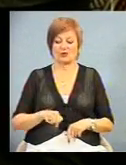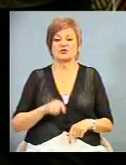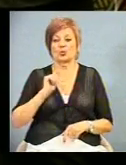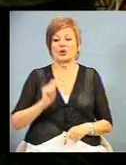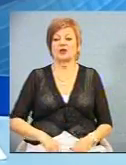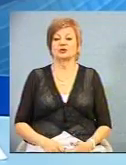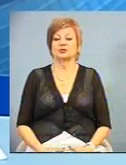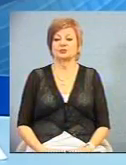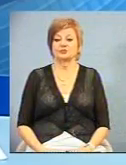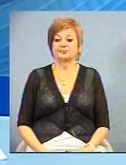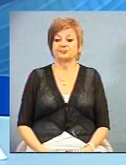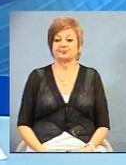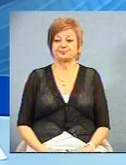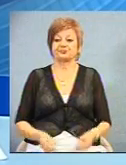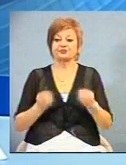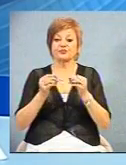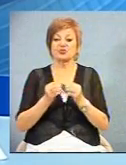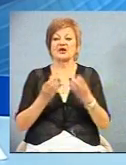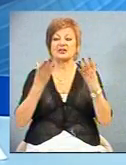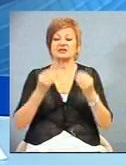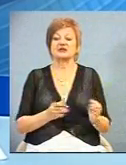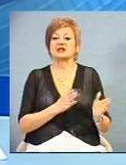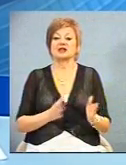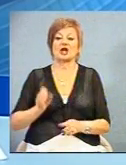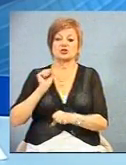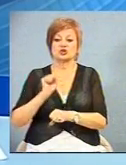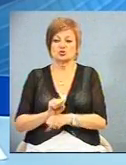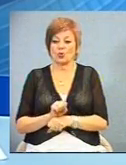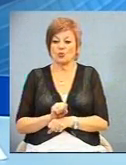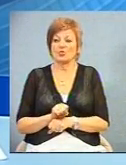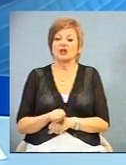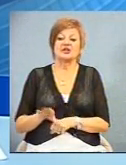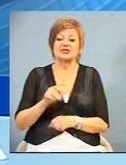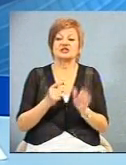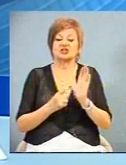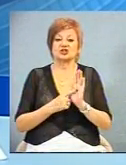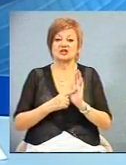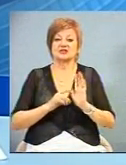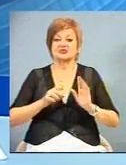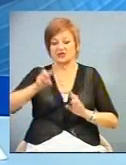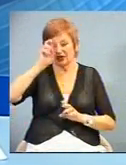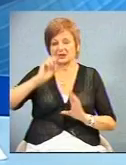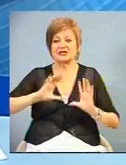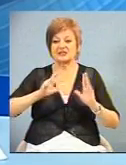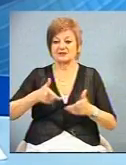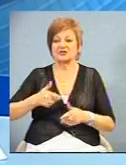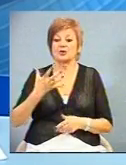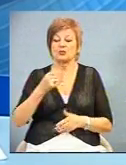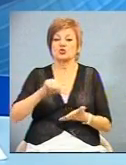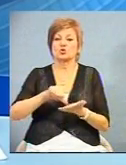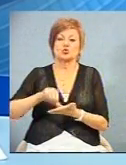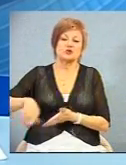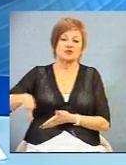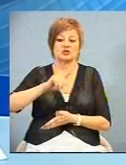землю. 10 днів у режимі нон-стоп, 40 спікерів із 6 країн світу, близько 500 учасників із усієї